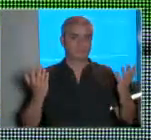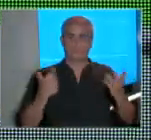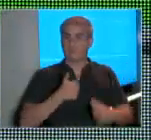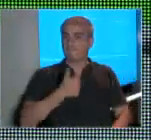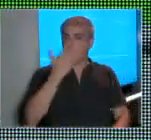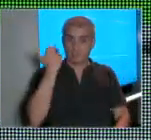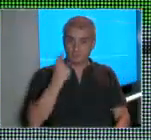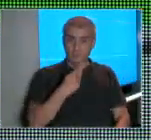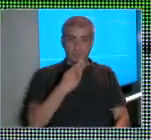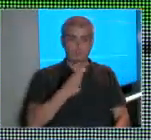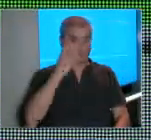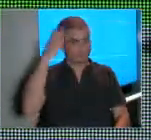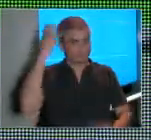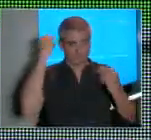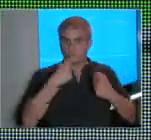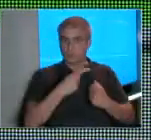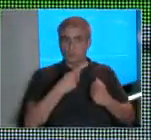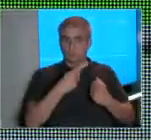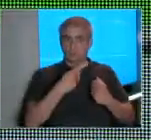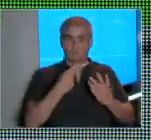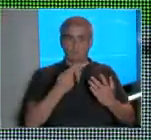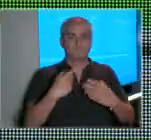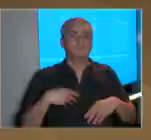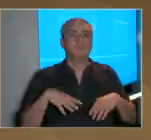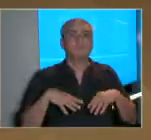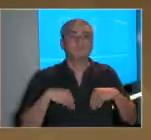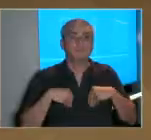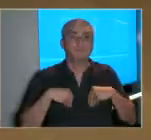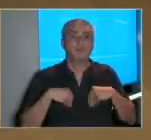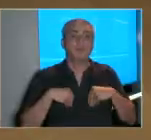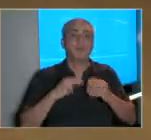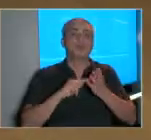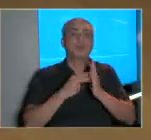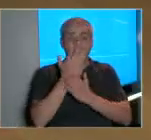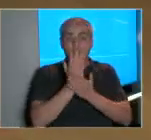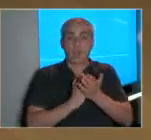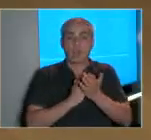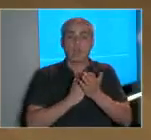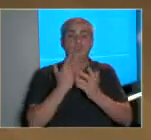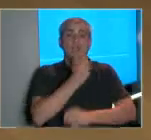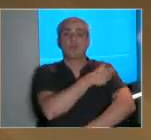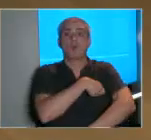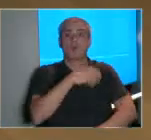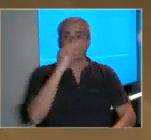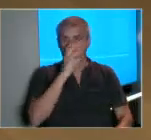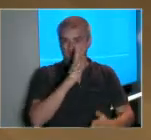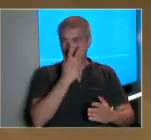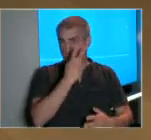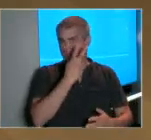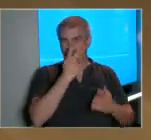וההנהגה שהייתה אז בראשות דוד בן גוריון, הסכימה לתוכנית החלוקה שעברה באום בכפתת